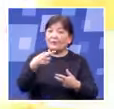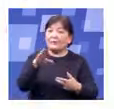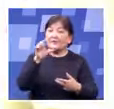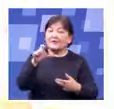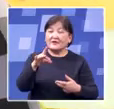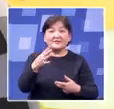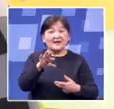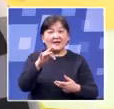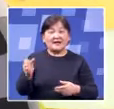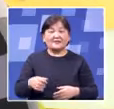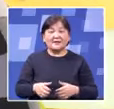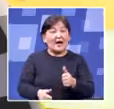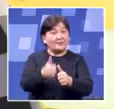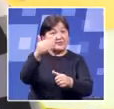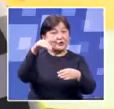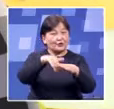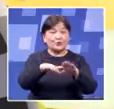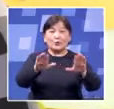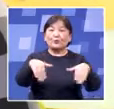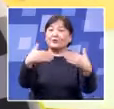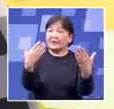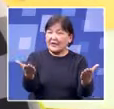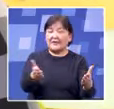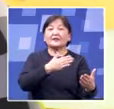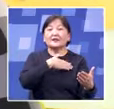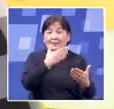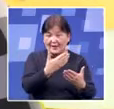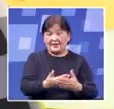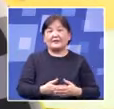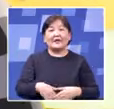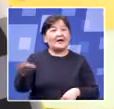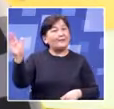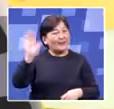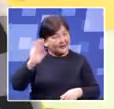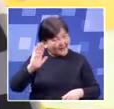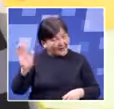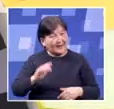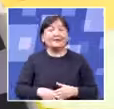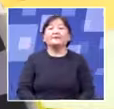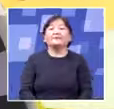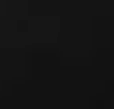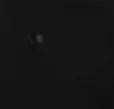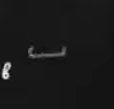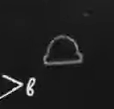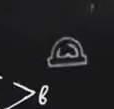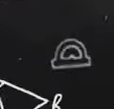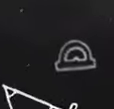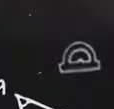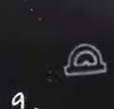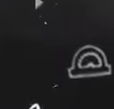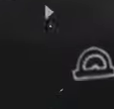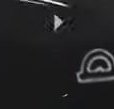сурлаа. Өнөөдрийнхөө хичээл амжилттай оролцсон хүүхдүүддээ баярлалаа. Баяртай.